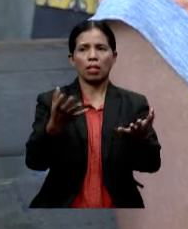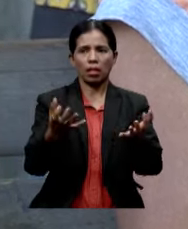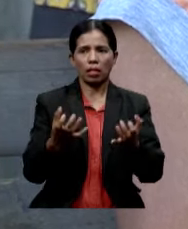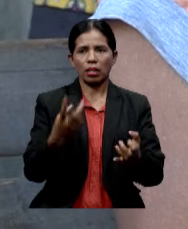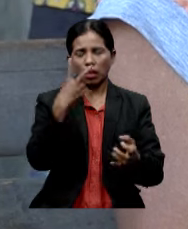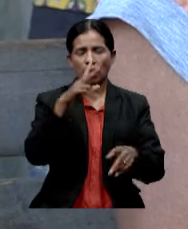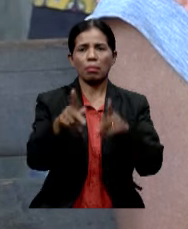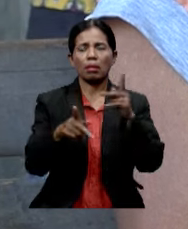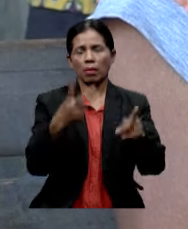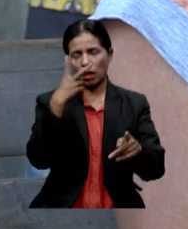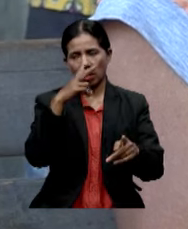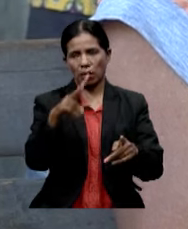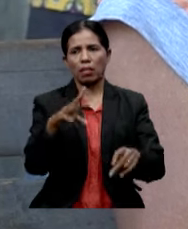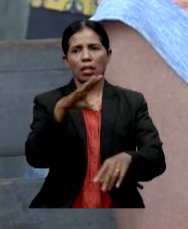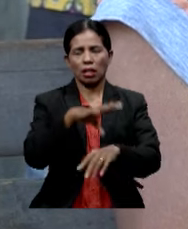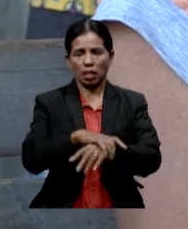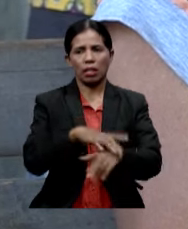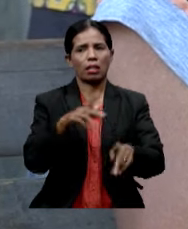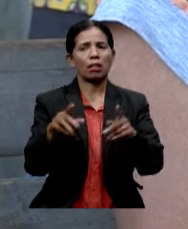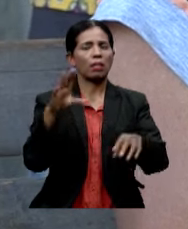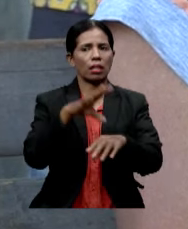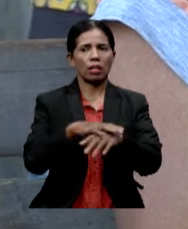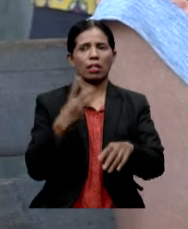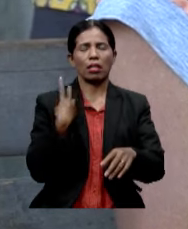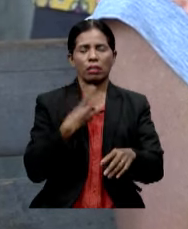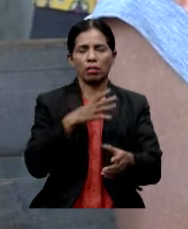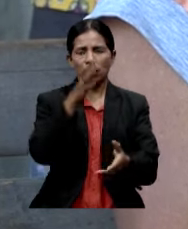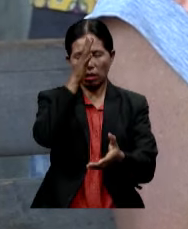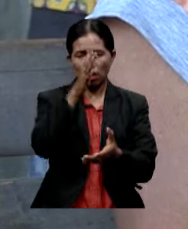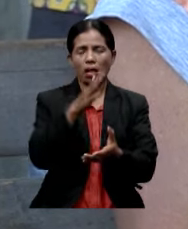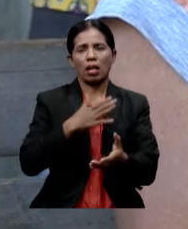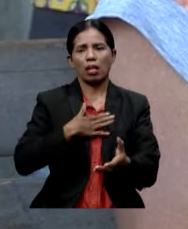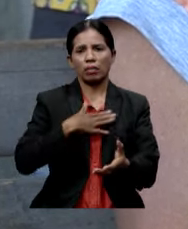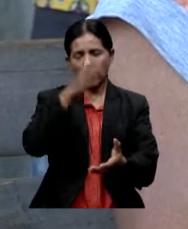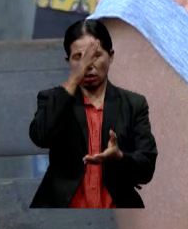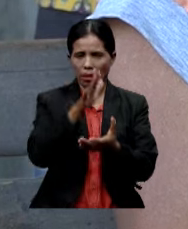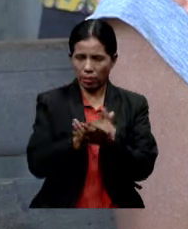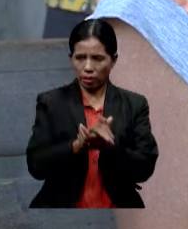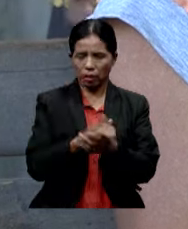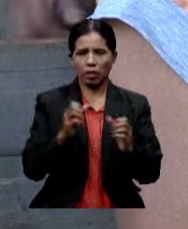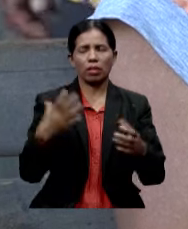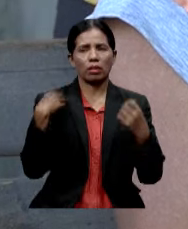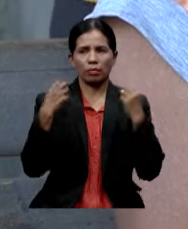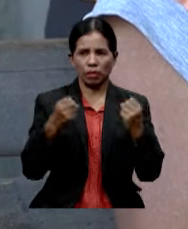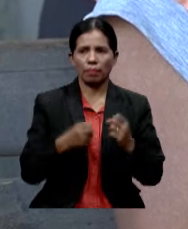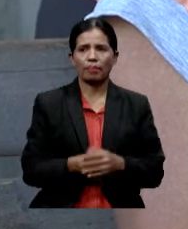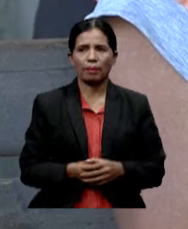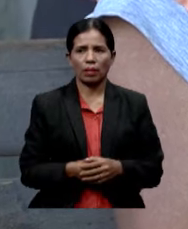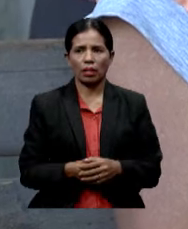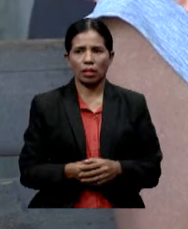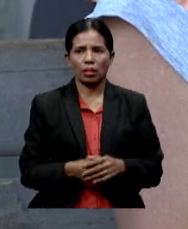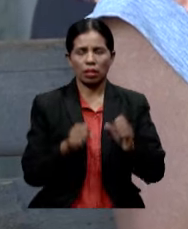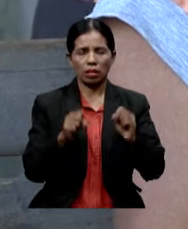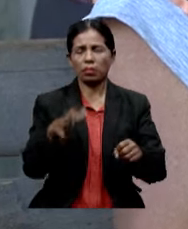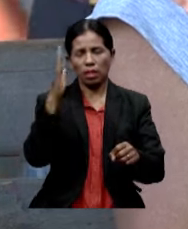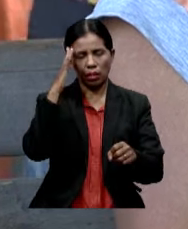ne. Bele bahal kaptura saun bani bel hal kaptura saun dit mahun lain dit. Teng hal kaptura saun bani thank you 40. Thank you forte para niemos